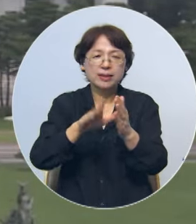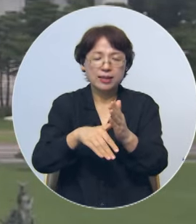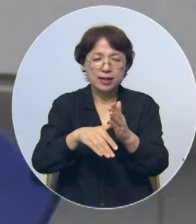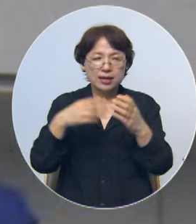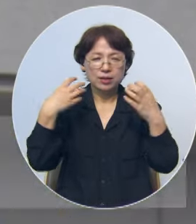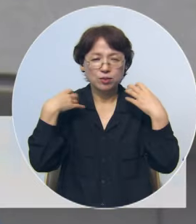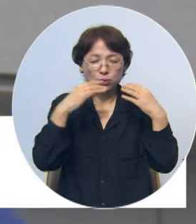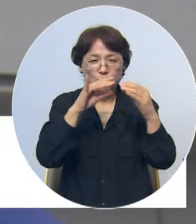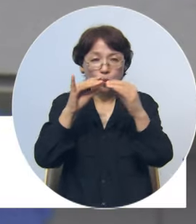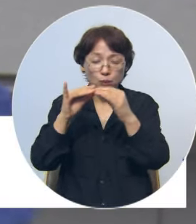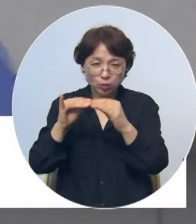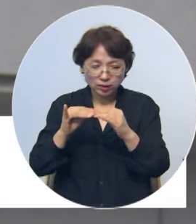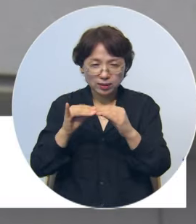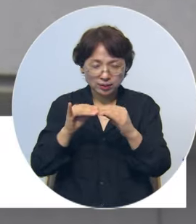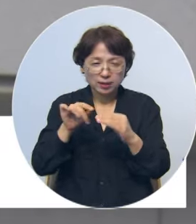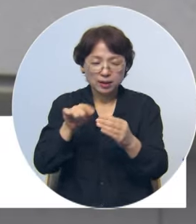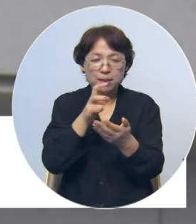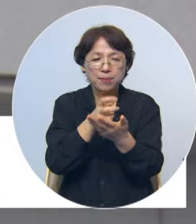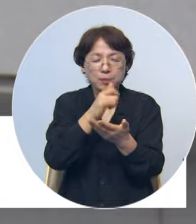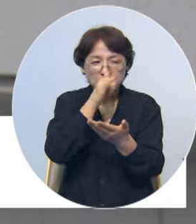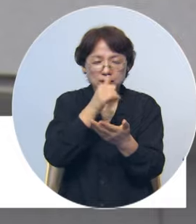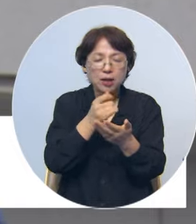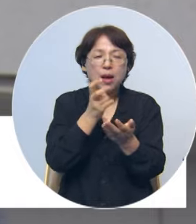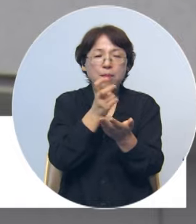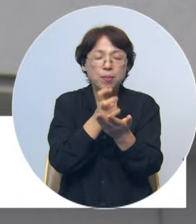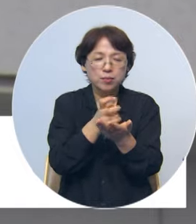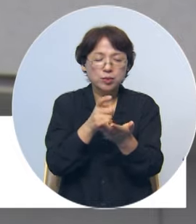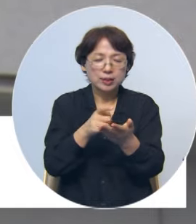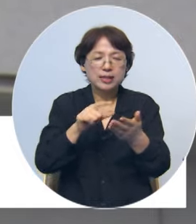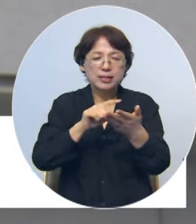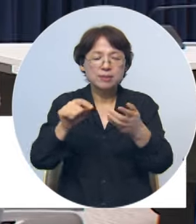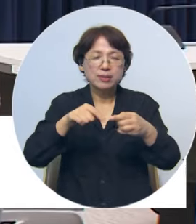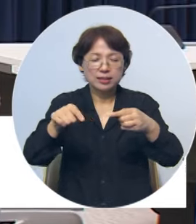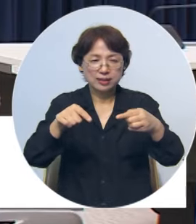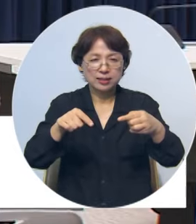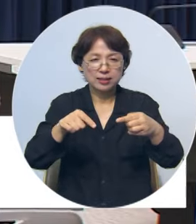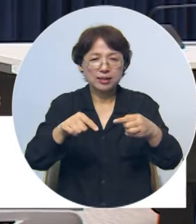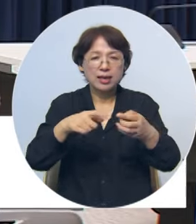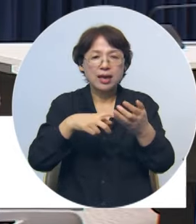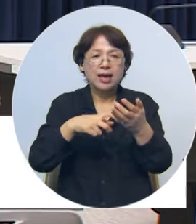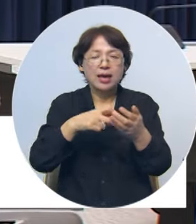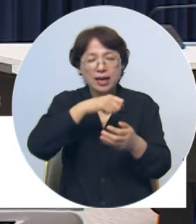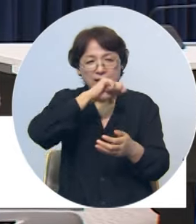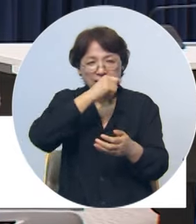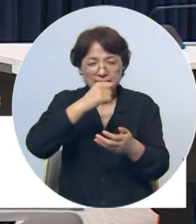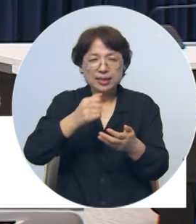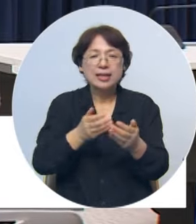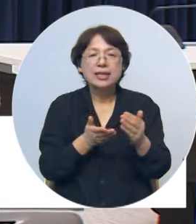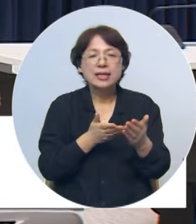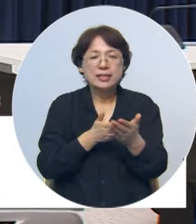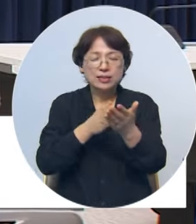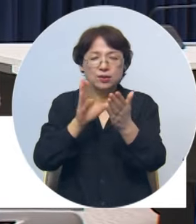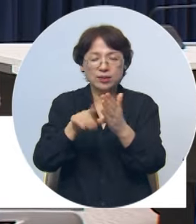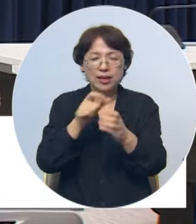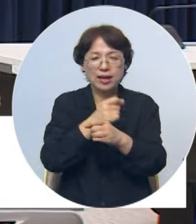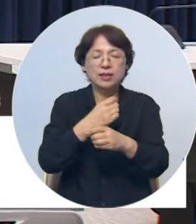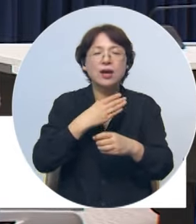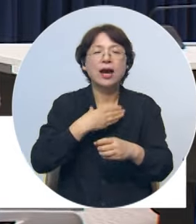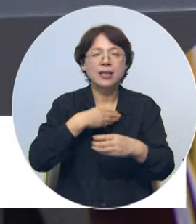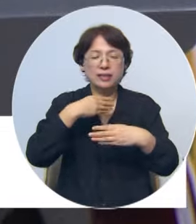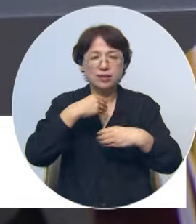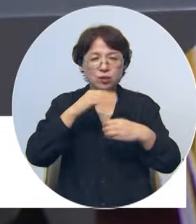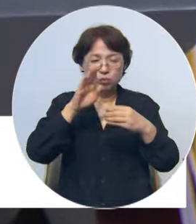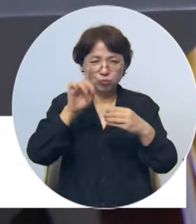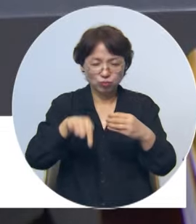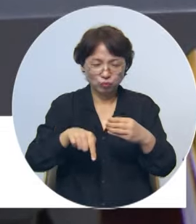동의를 받도록 규정하고 있습니다. 하지만 법률안에는 지자체에 예상 신청이 있는 경우 행정안전부 장관이 이를 의무적으로 예산